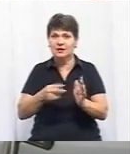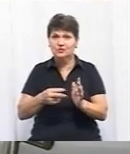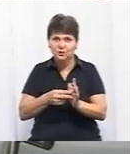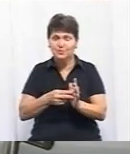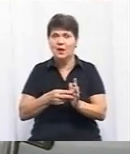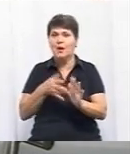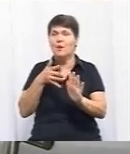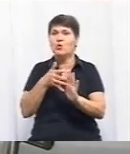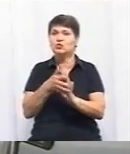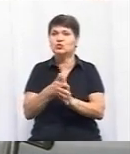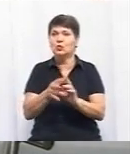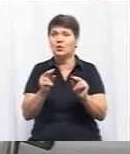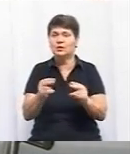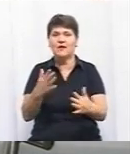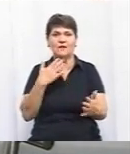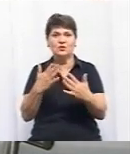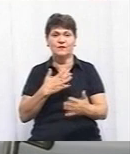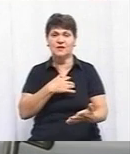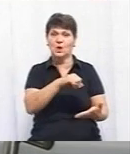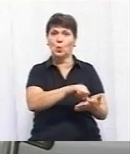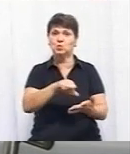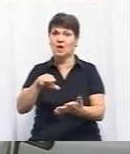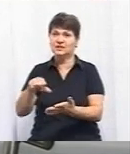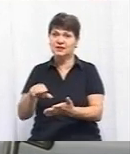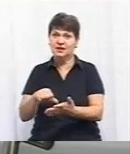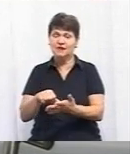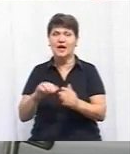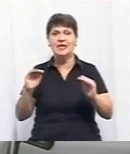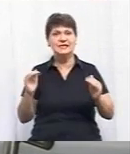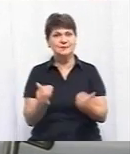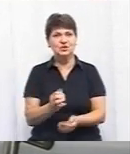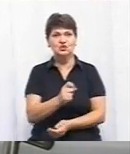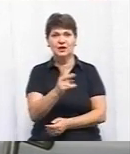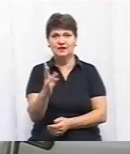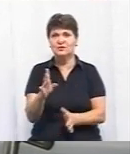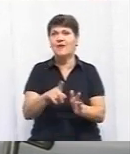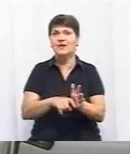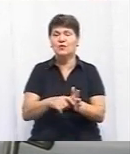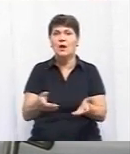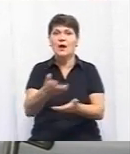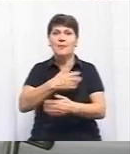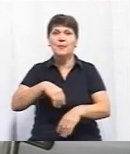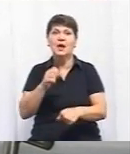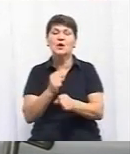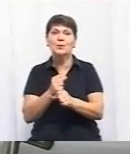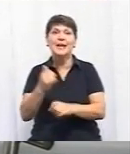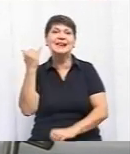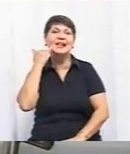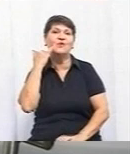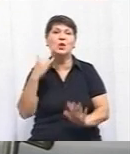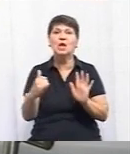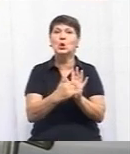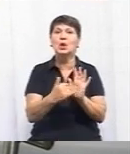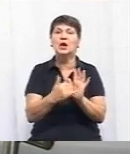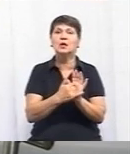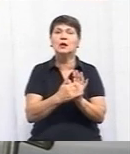прозорості відносин наших учасників і зменшення кількості відходів, ми робимо телефонний додаток. Що в ньому буде?